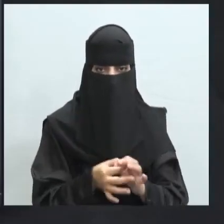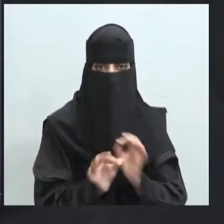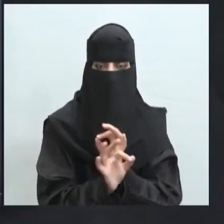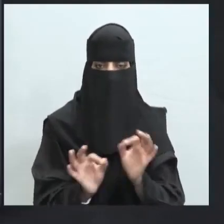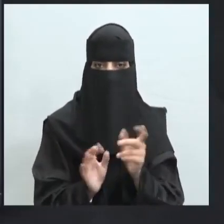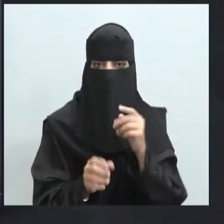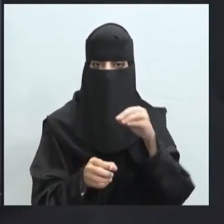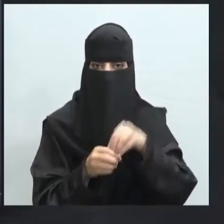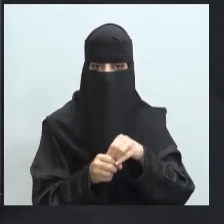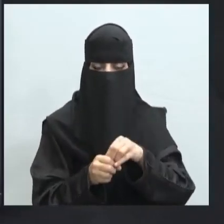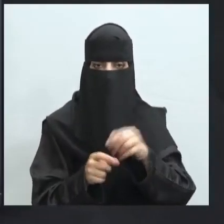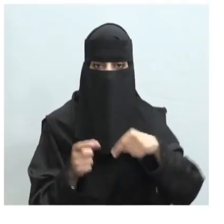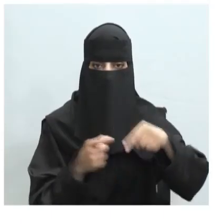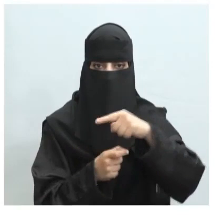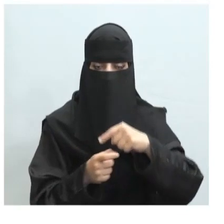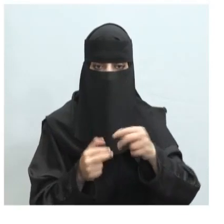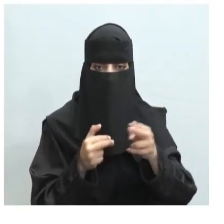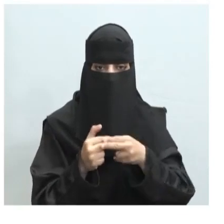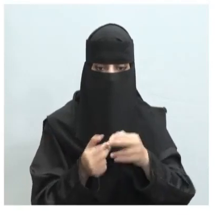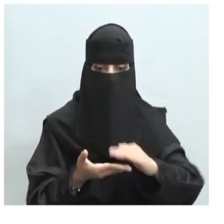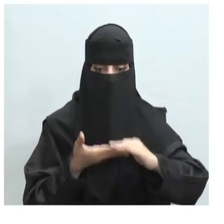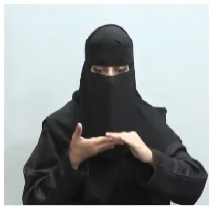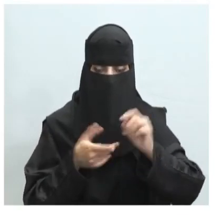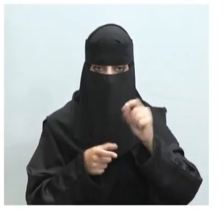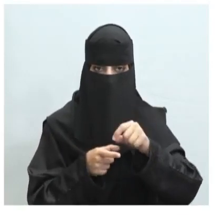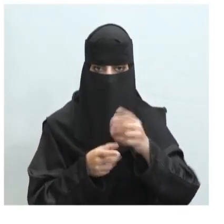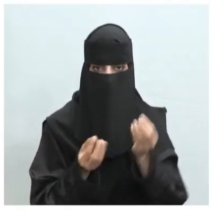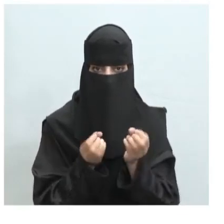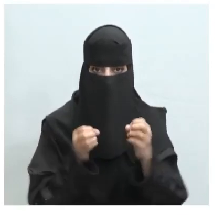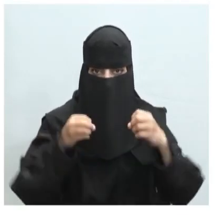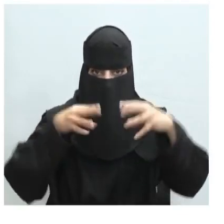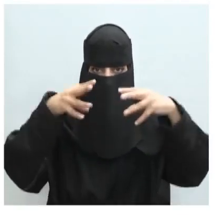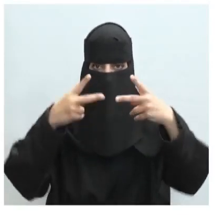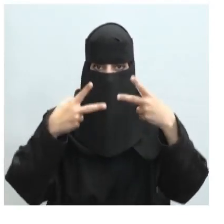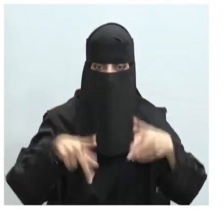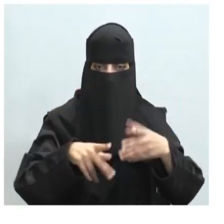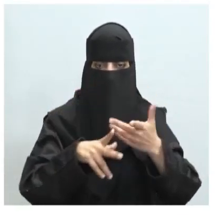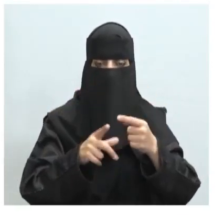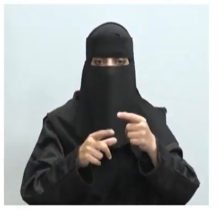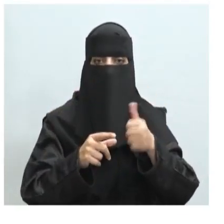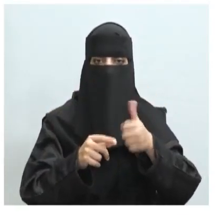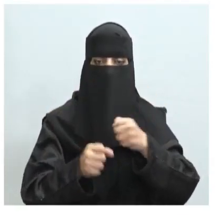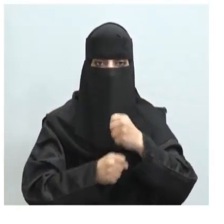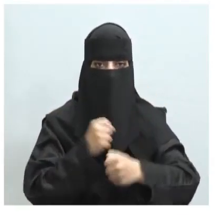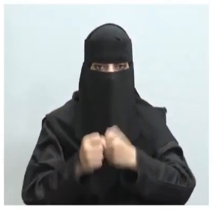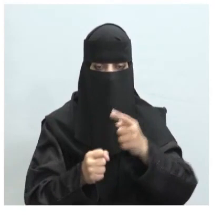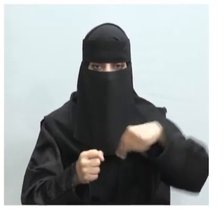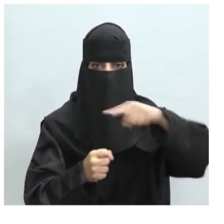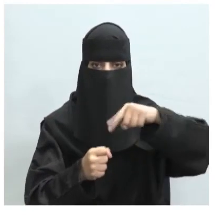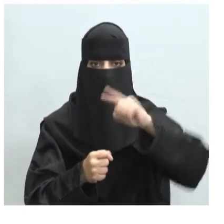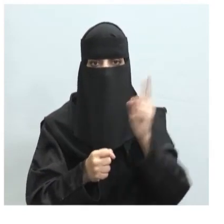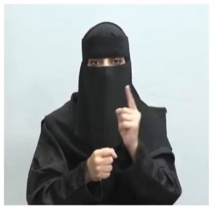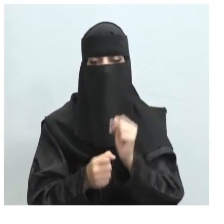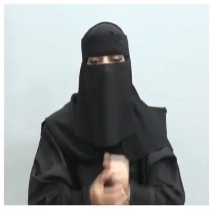الكهربائيه لتكون دائره مغلقه والتي تساعد في اضاءه هذا المصباح او حتى حركه المروحه